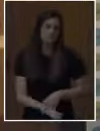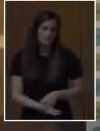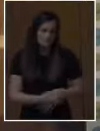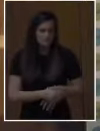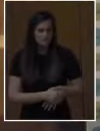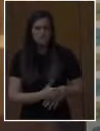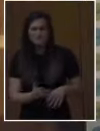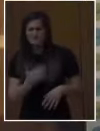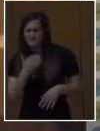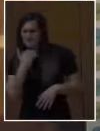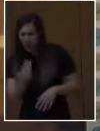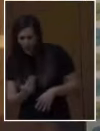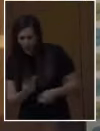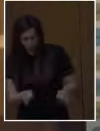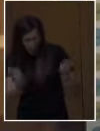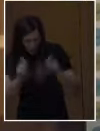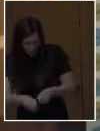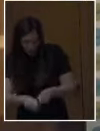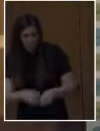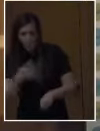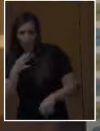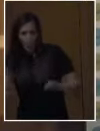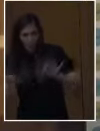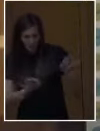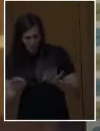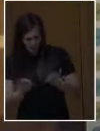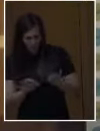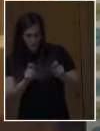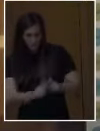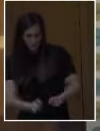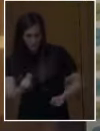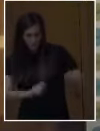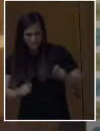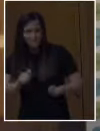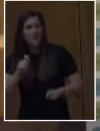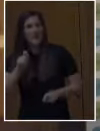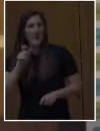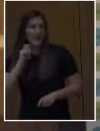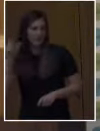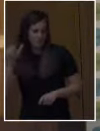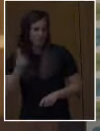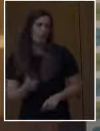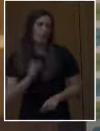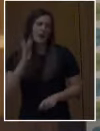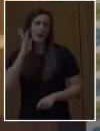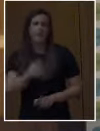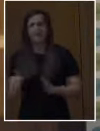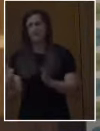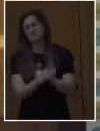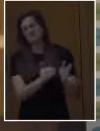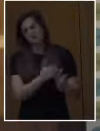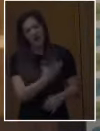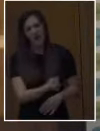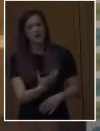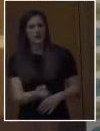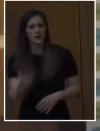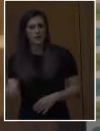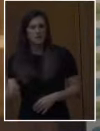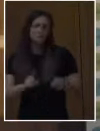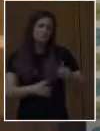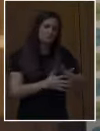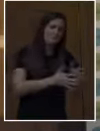Πηγαίνουμε για το αδύνατο όχι γιατί σχεδιάσαμε μια εκδήλωση. Εκδηλώσεις γίνονται δεκάδες καθημερινά. Άλλες μεγαλύτερες,